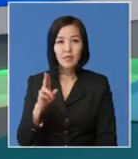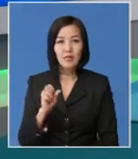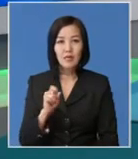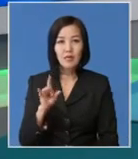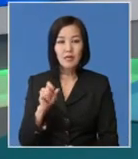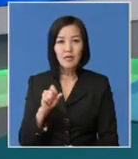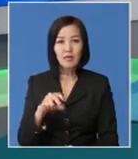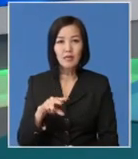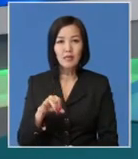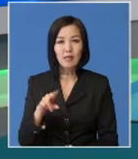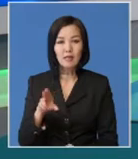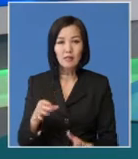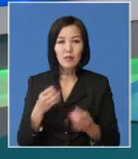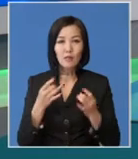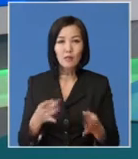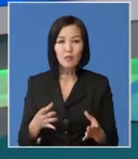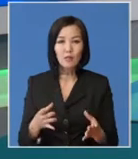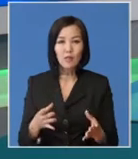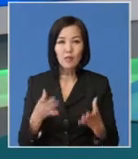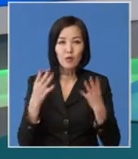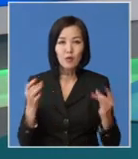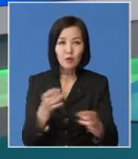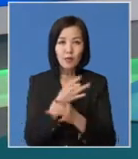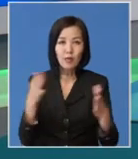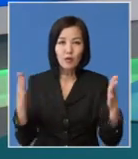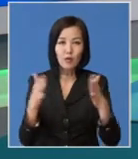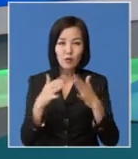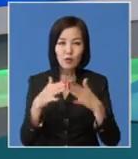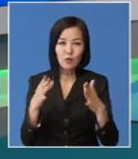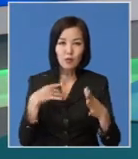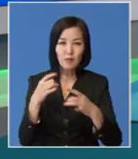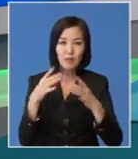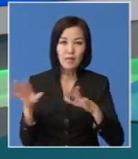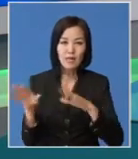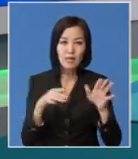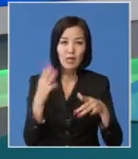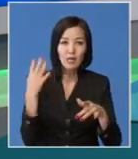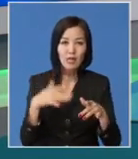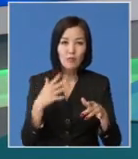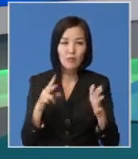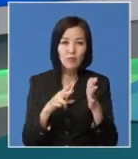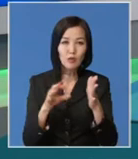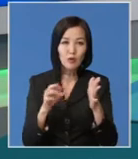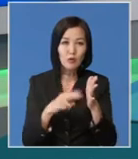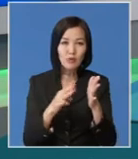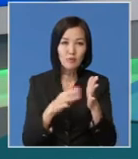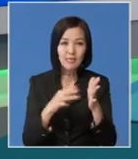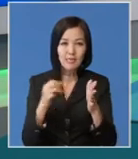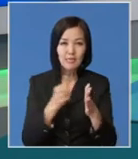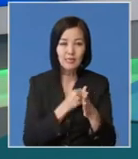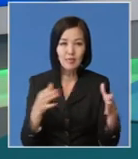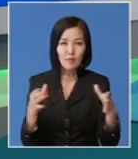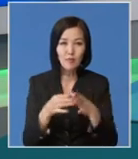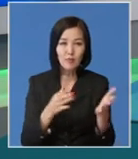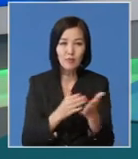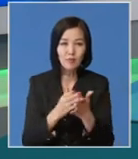Ал қараталдықтар бүгінгі мереке күнін мәдениет үйінде атап өтті. Мерекелік шараға 55-078 әскери бөлімнің қызметкерлері қатысты.